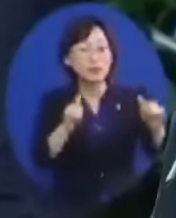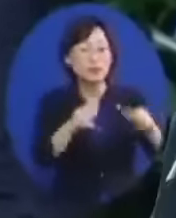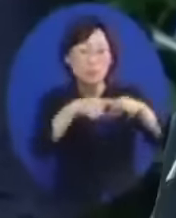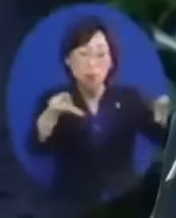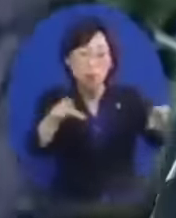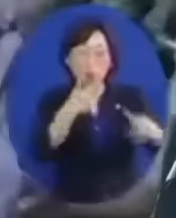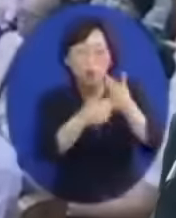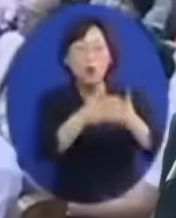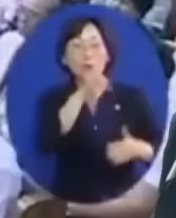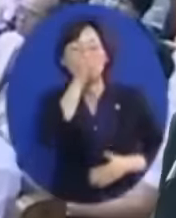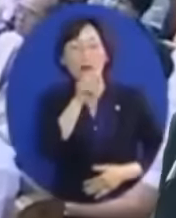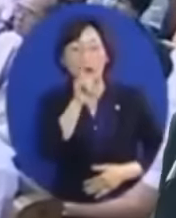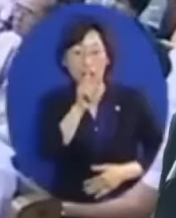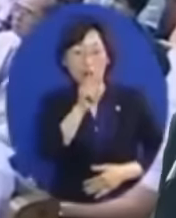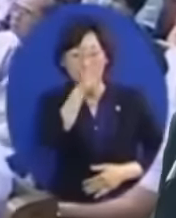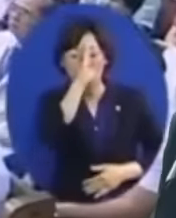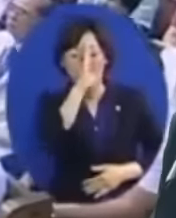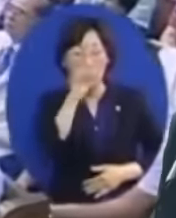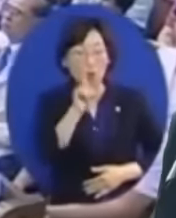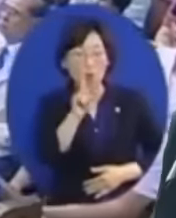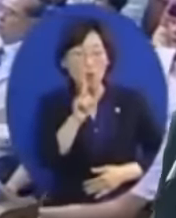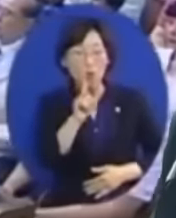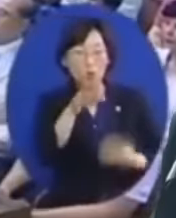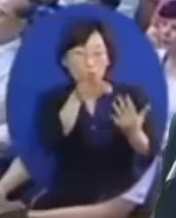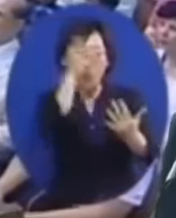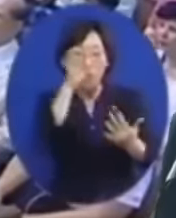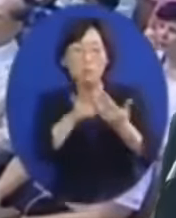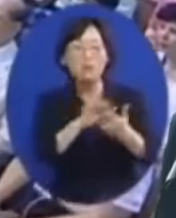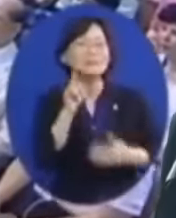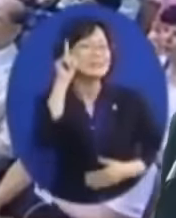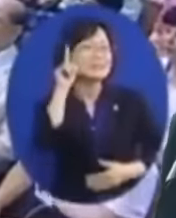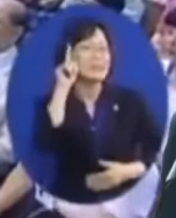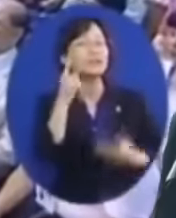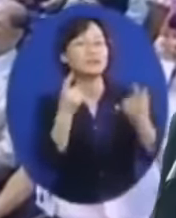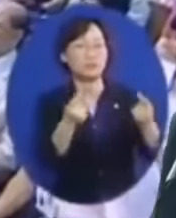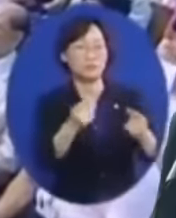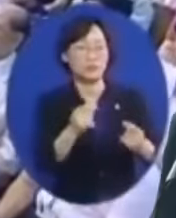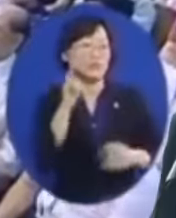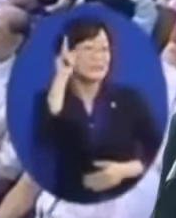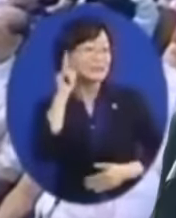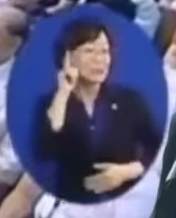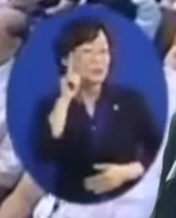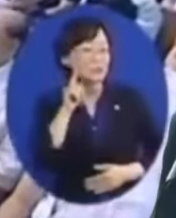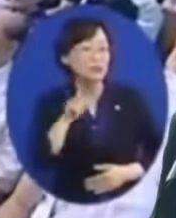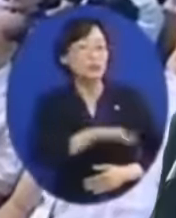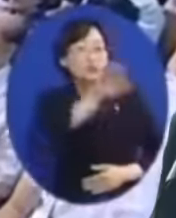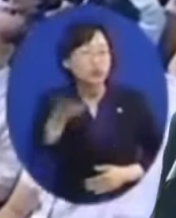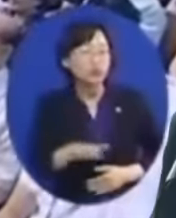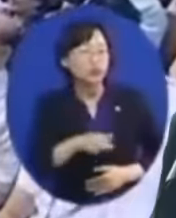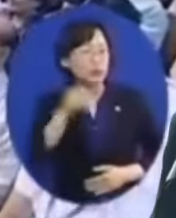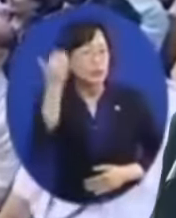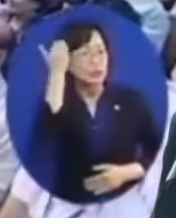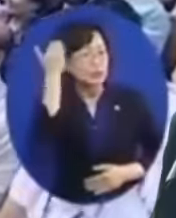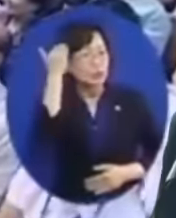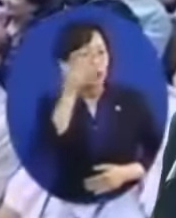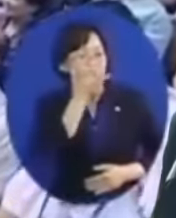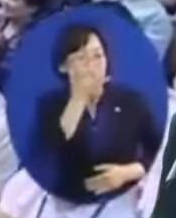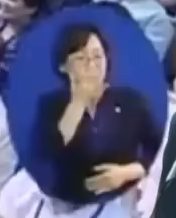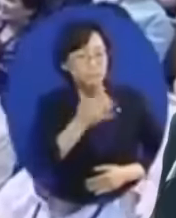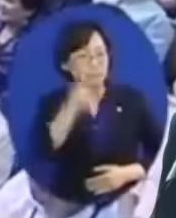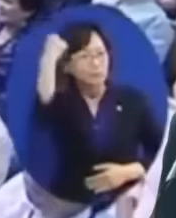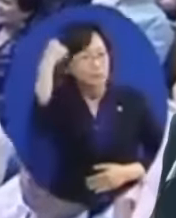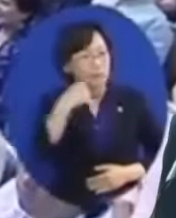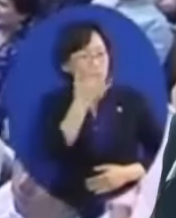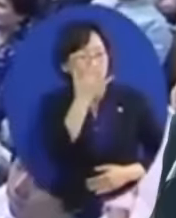경험하고 있는 한 가지 질병은 꼽으라 하면 스트레스일 것입니다. 스트레스는 우리의 지성을 마비시키고 감성을